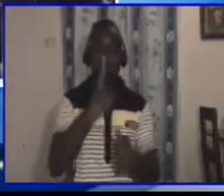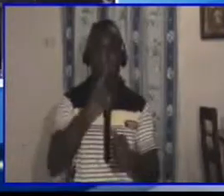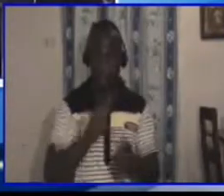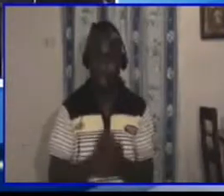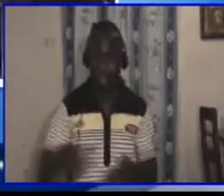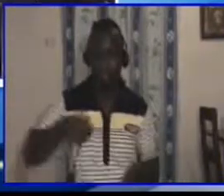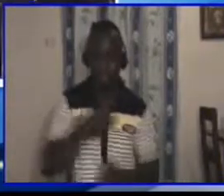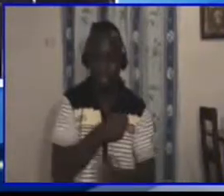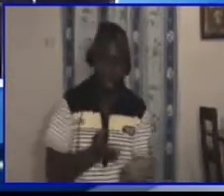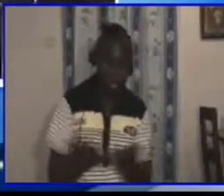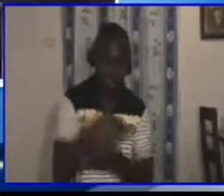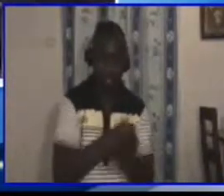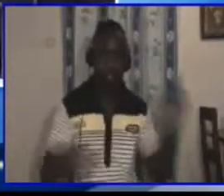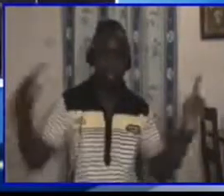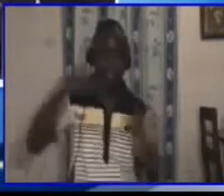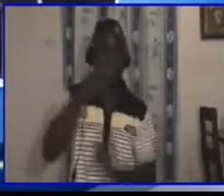originale